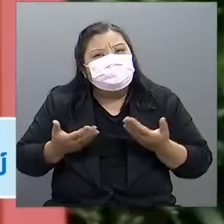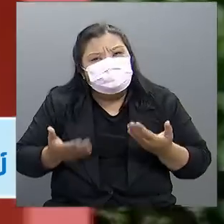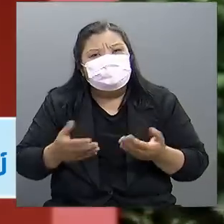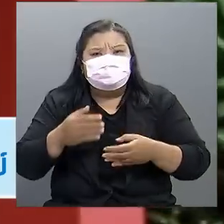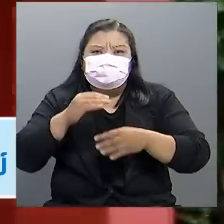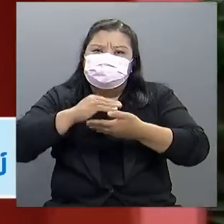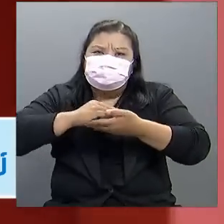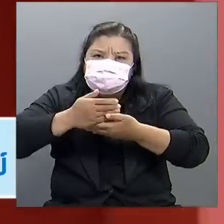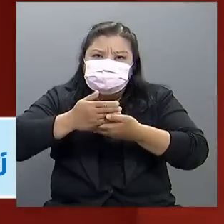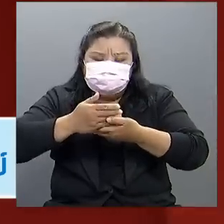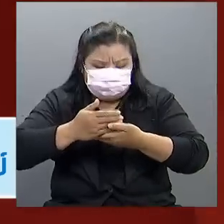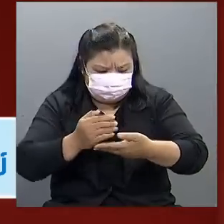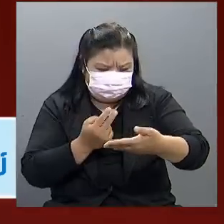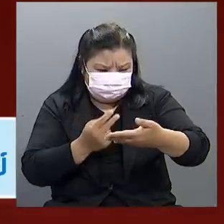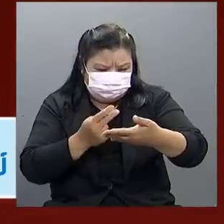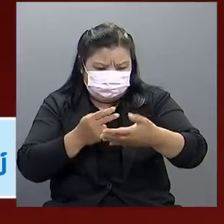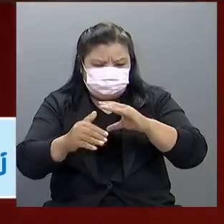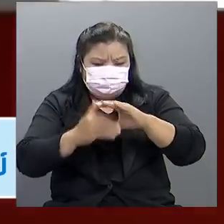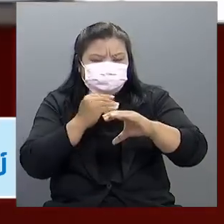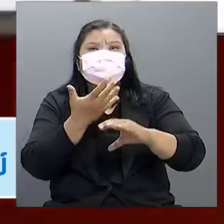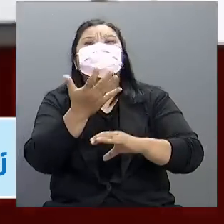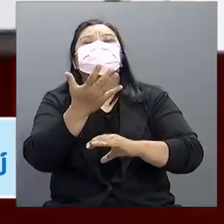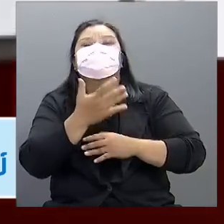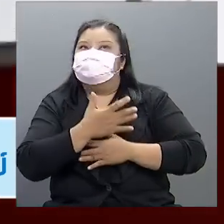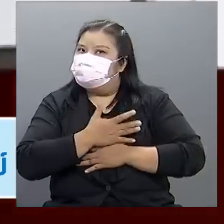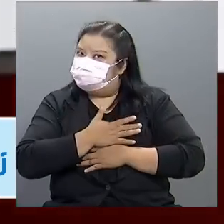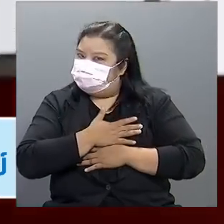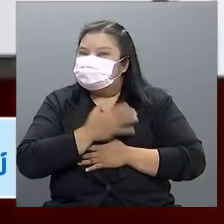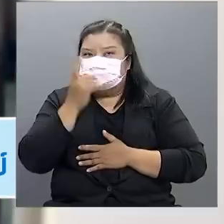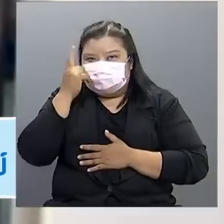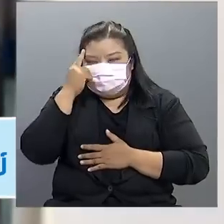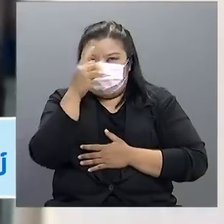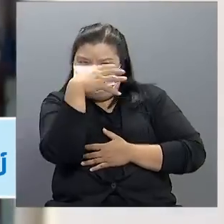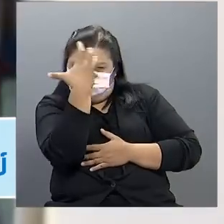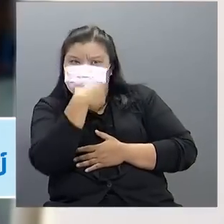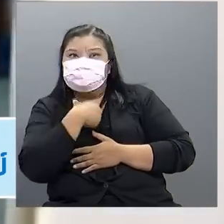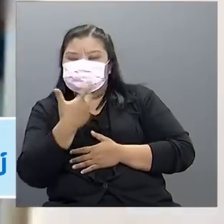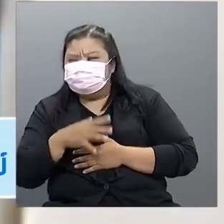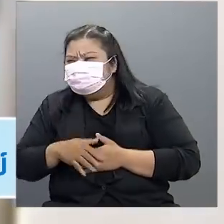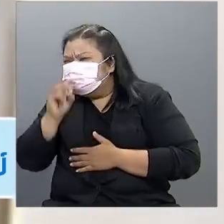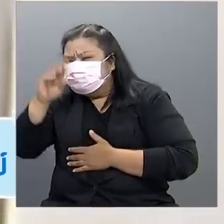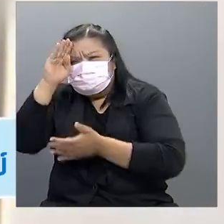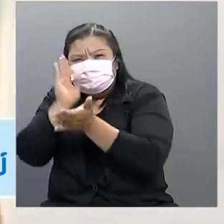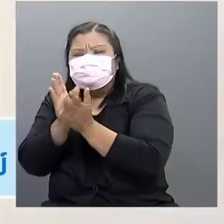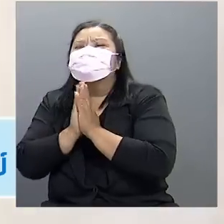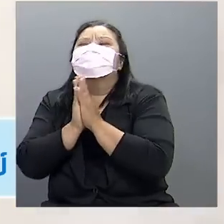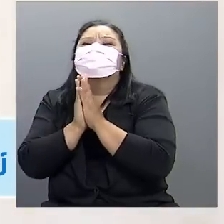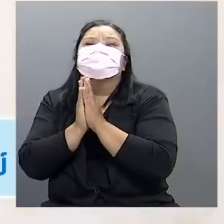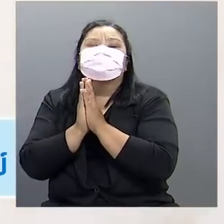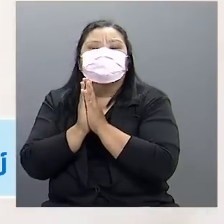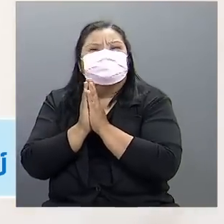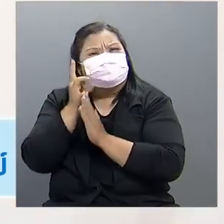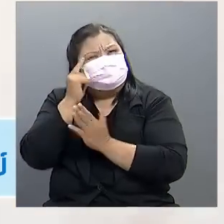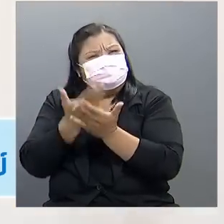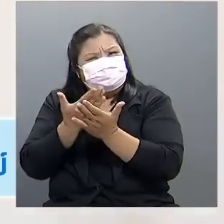ก็รู้ตัวแล้ถูกหรอก ก็เลยไปแ้งความนี่และนะคะเธอกหวังว่าจะได้เงินคืนกลับ